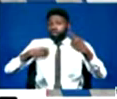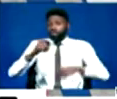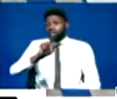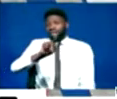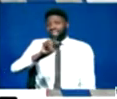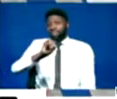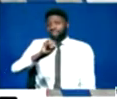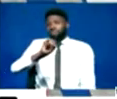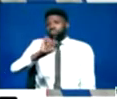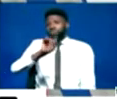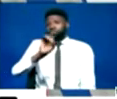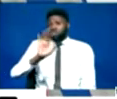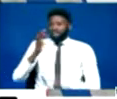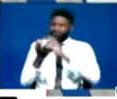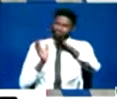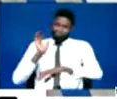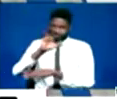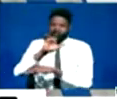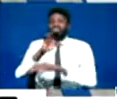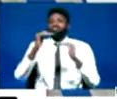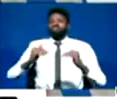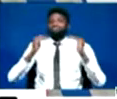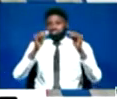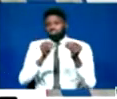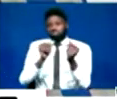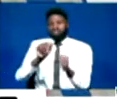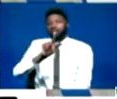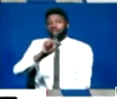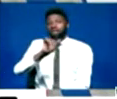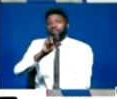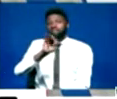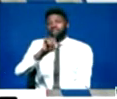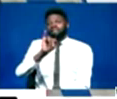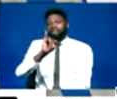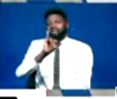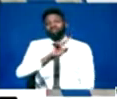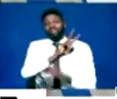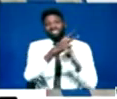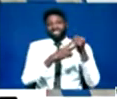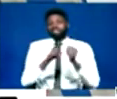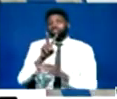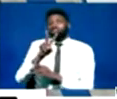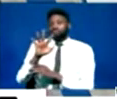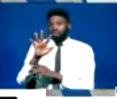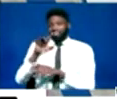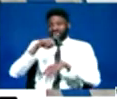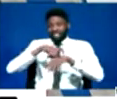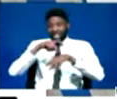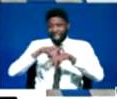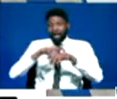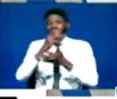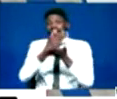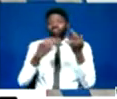mpira wa mikono baada ya kuizaba St. Luke's Kimilili mabao 27-25 katika mechi ya nusu-fainali kwenye michezo ya kitaifa ya mpira